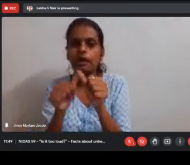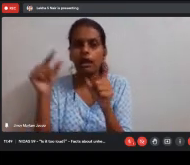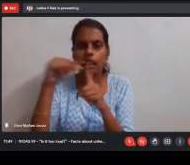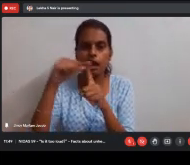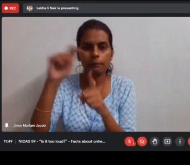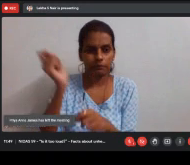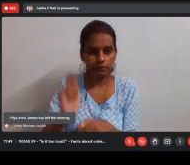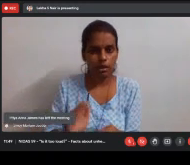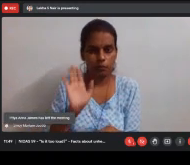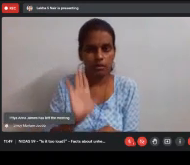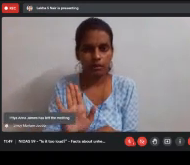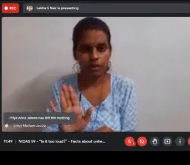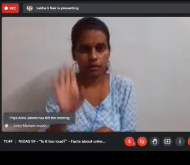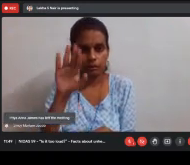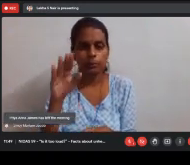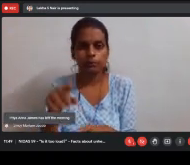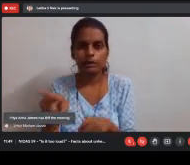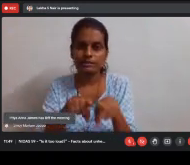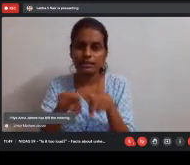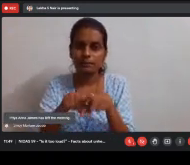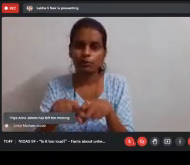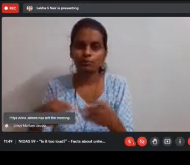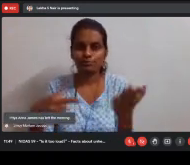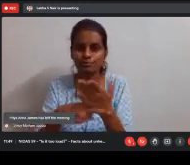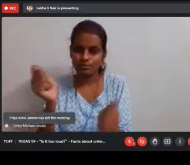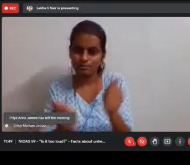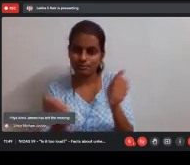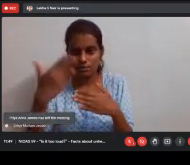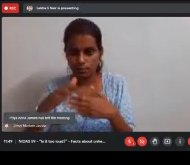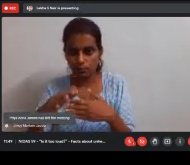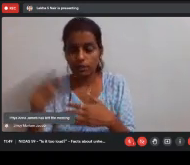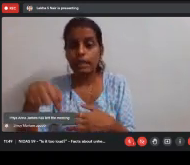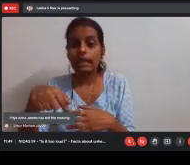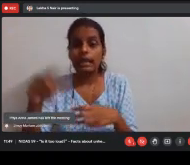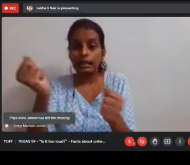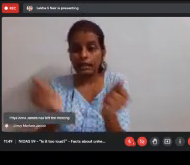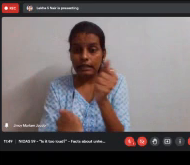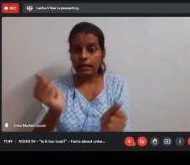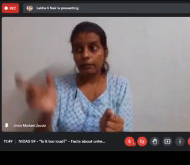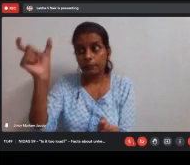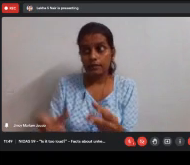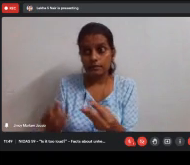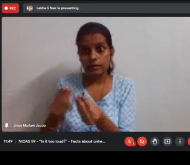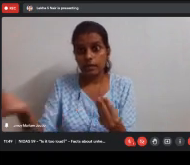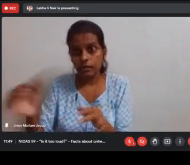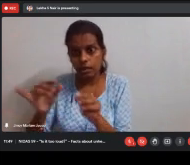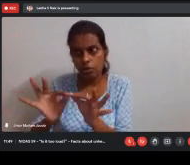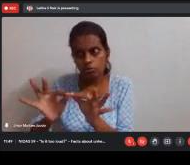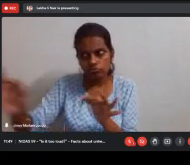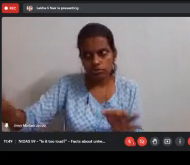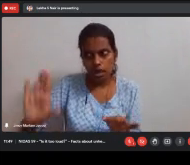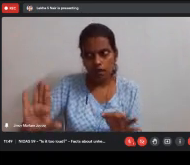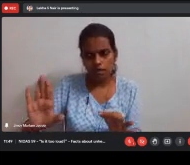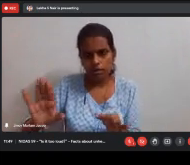ഇനി ദൂരം, എത്ര ദൂരം ഒരു ഘടകമാണോ ആണ് നമ്മള് നിങ്ങൾ